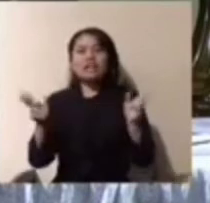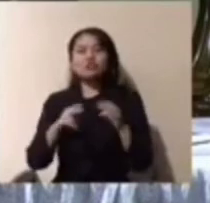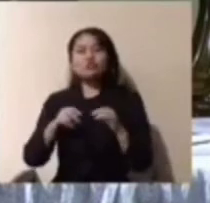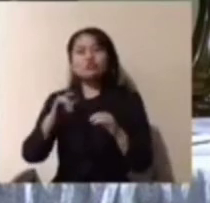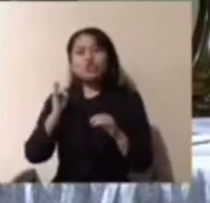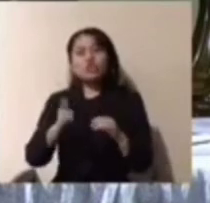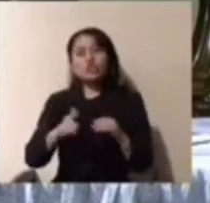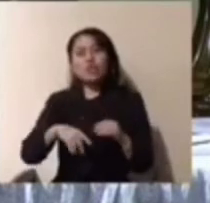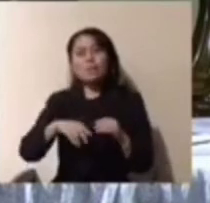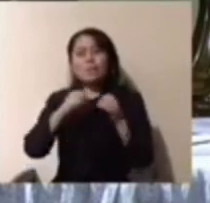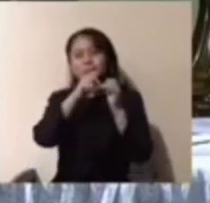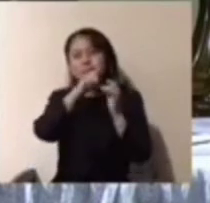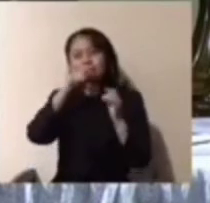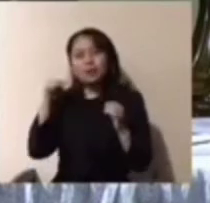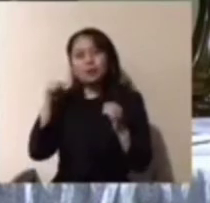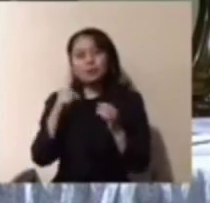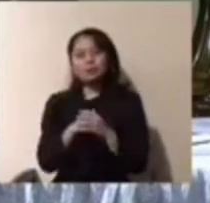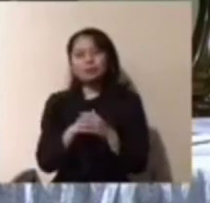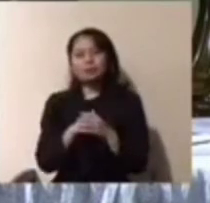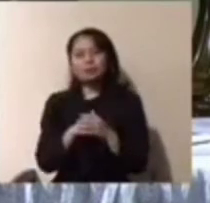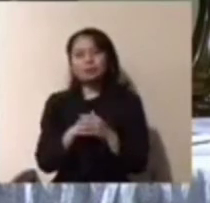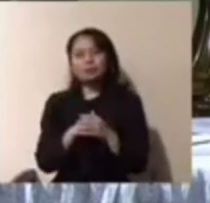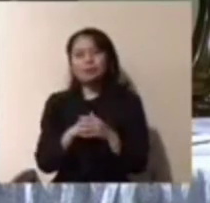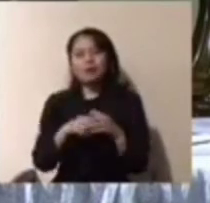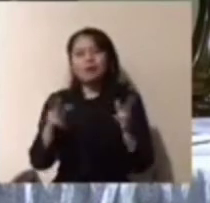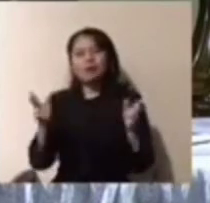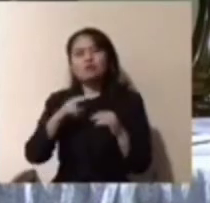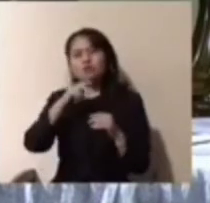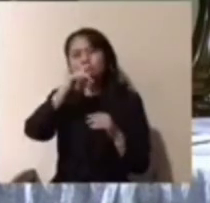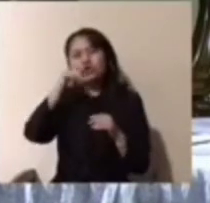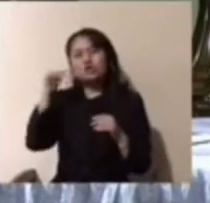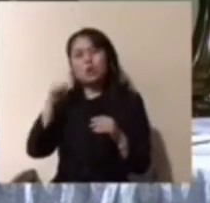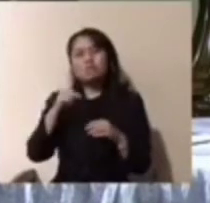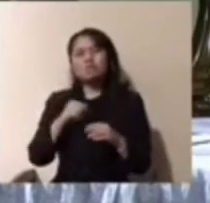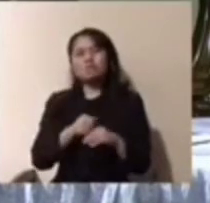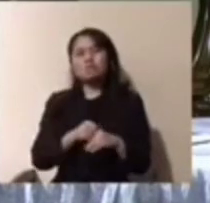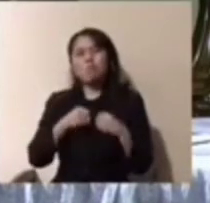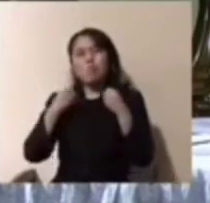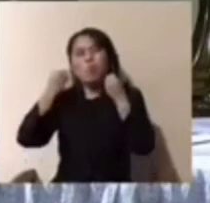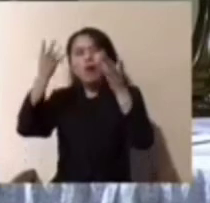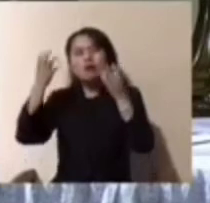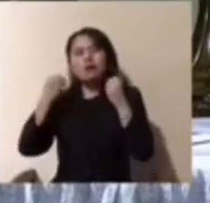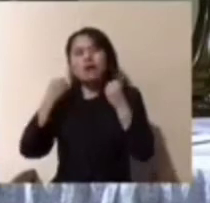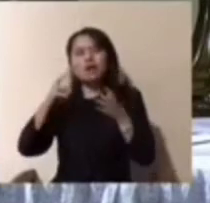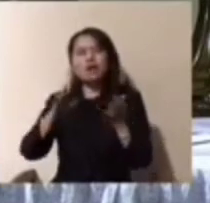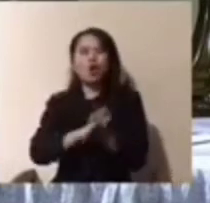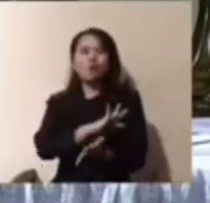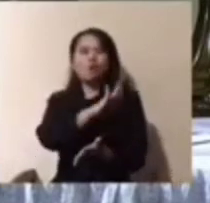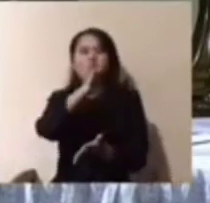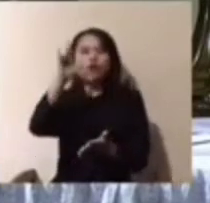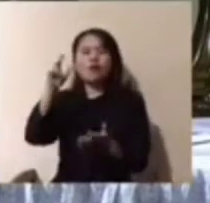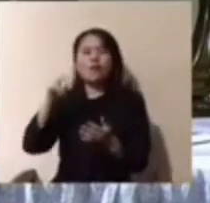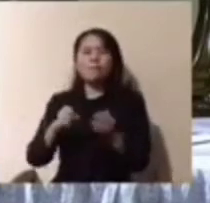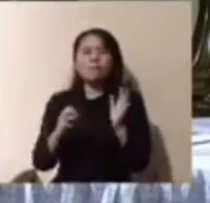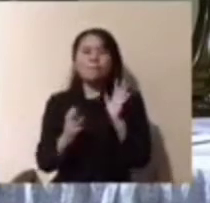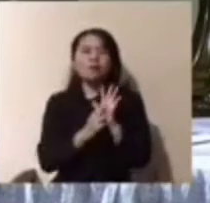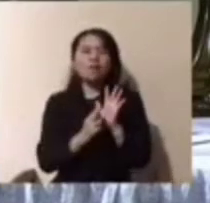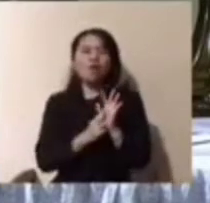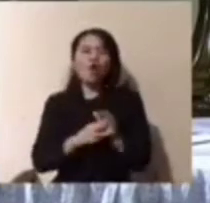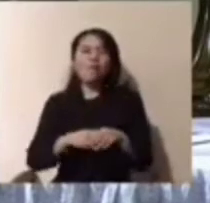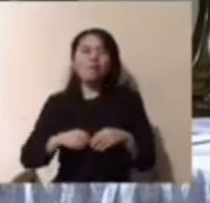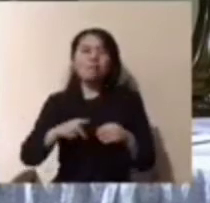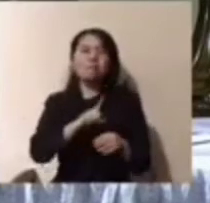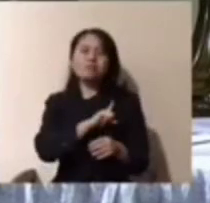diam. Diam yang memancarkan keagungan, kemuliaan,